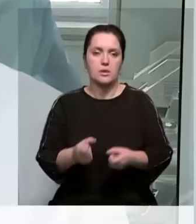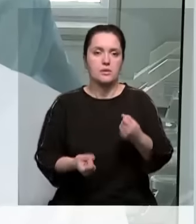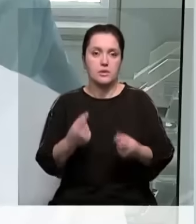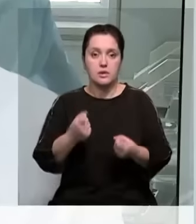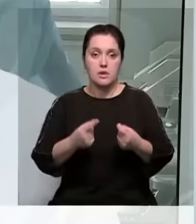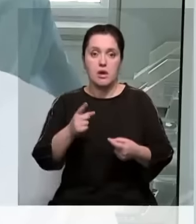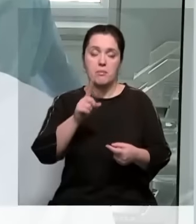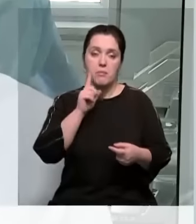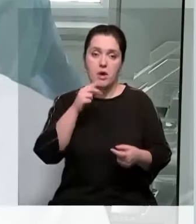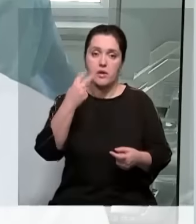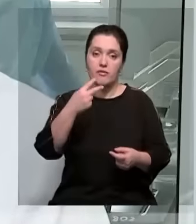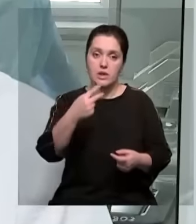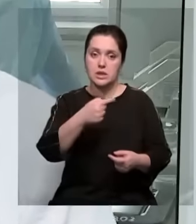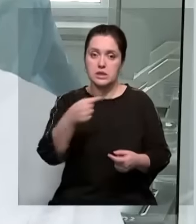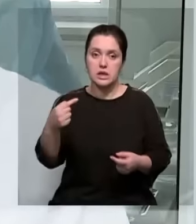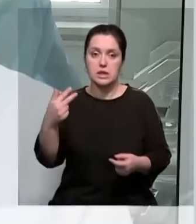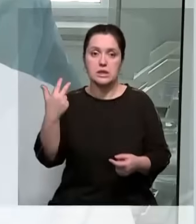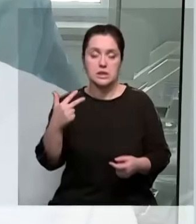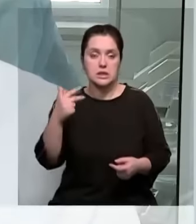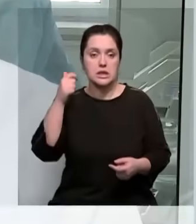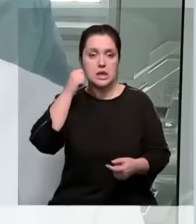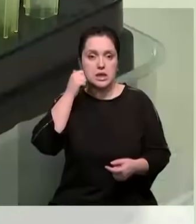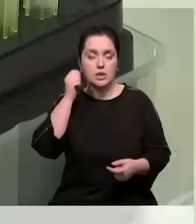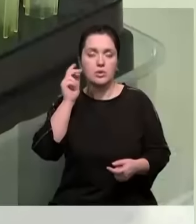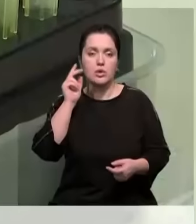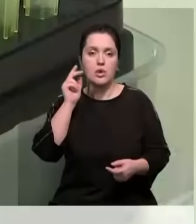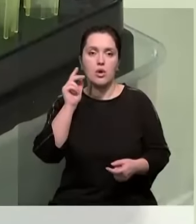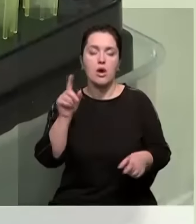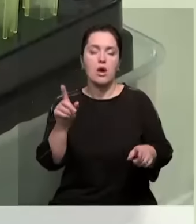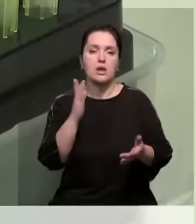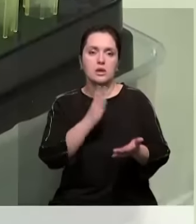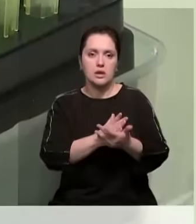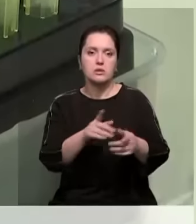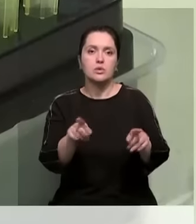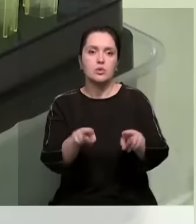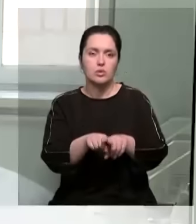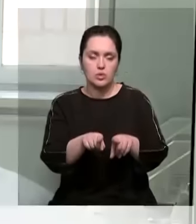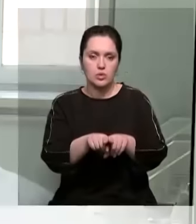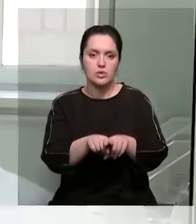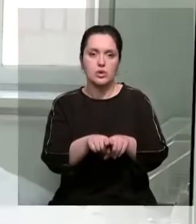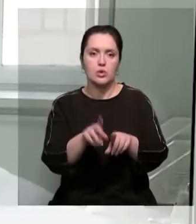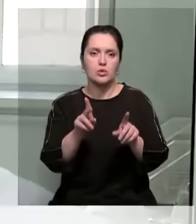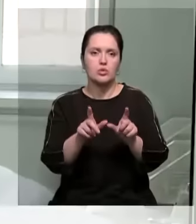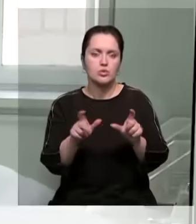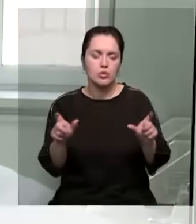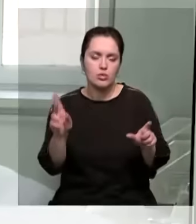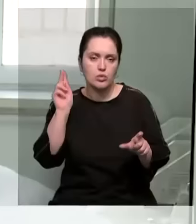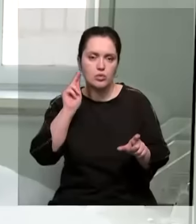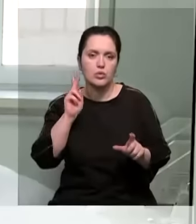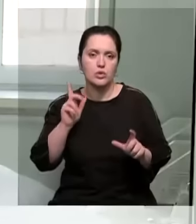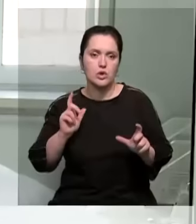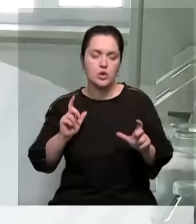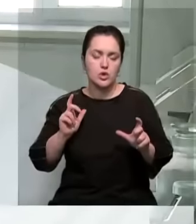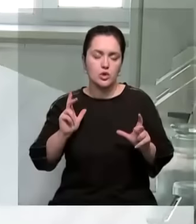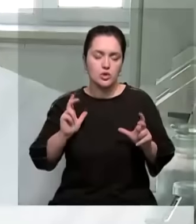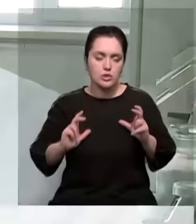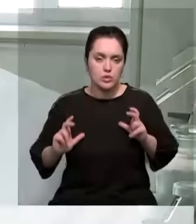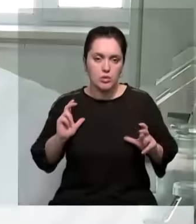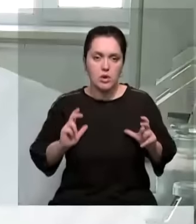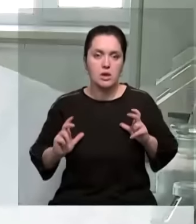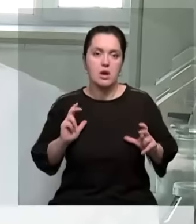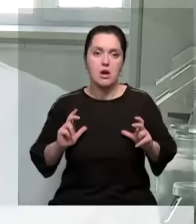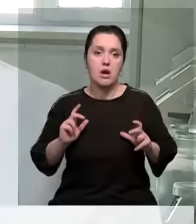возрасте от 20 до 30 лет. Это работающий контингент. Есть также и учащие студенты СУЗов, вузов. Основной